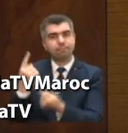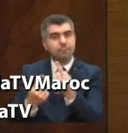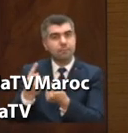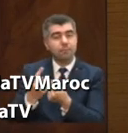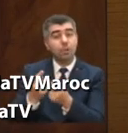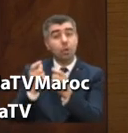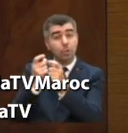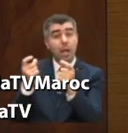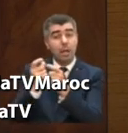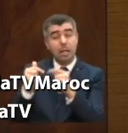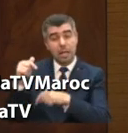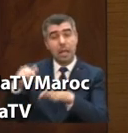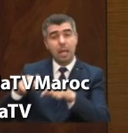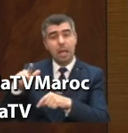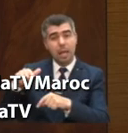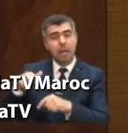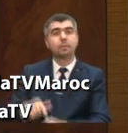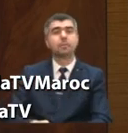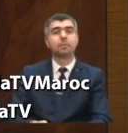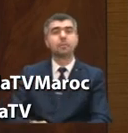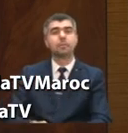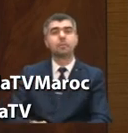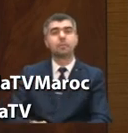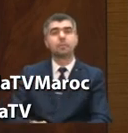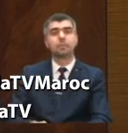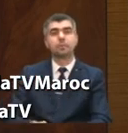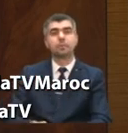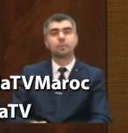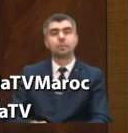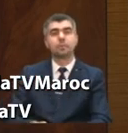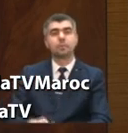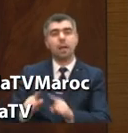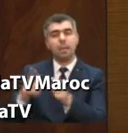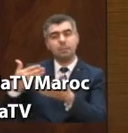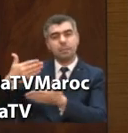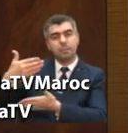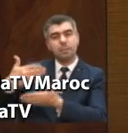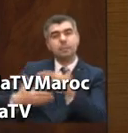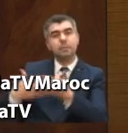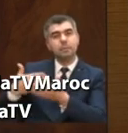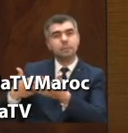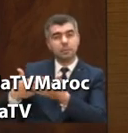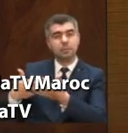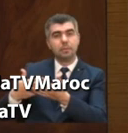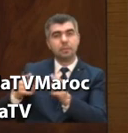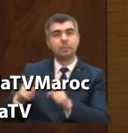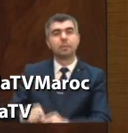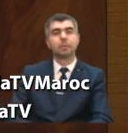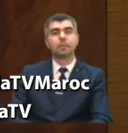هذو شركات أخرى يعني جات في اللائحة السلبية